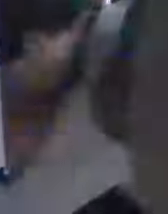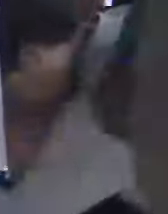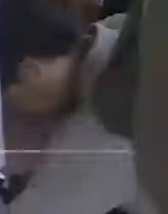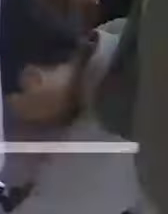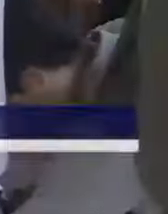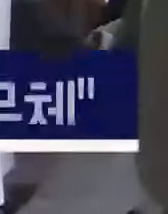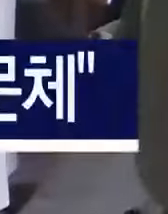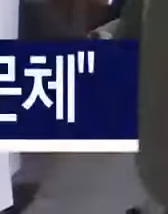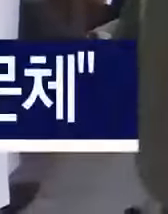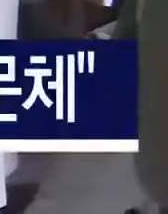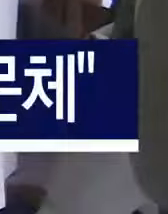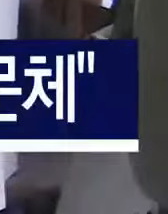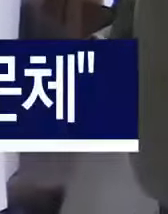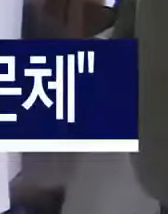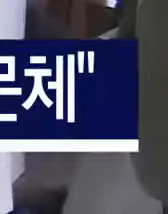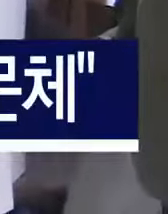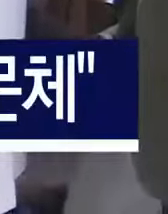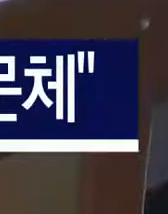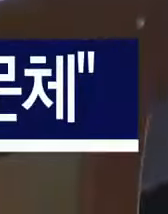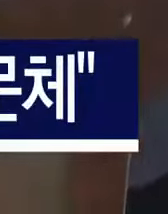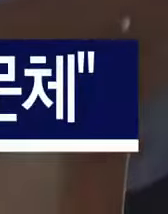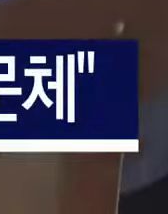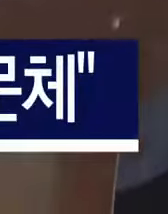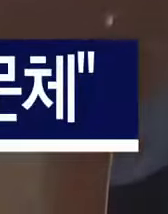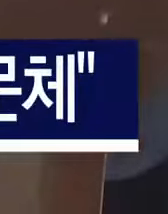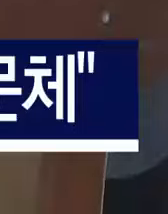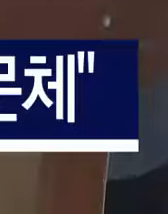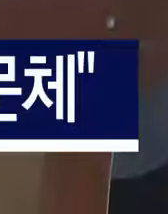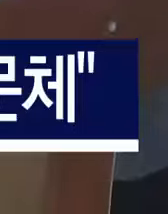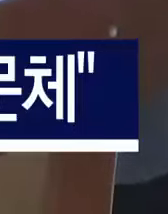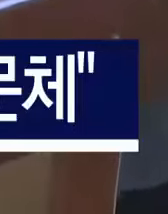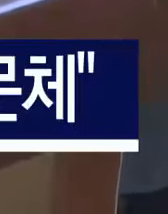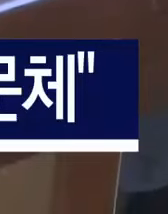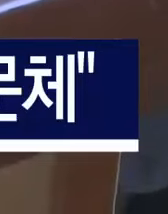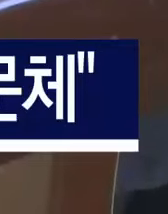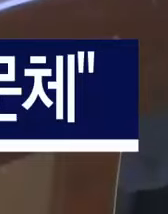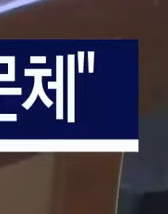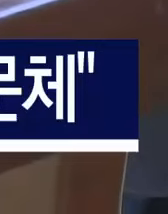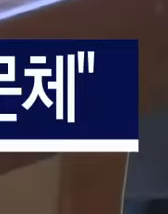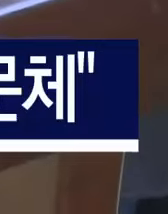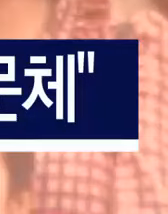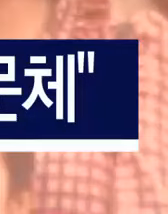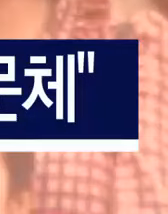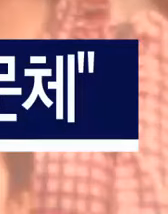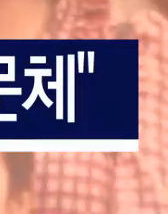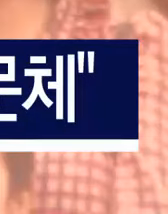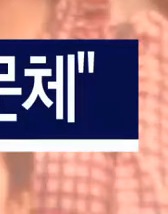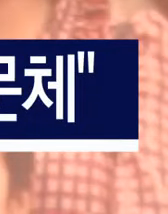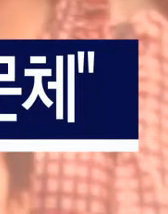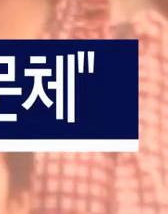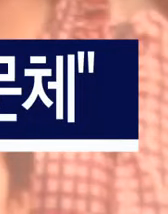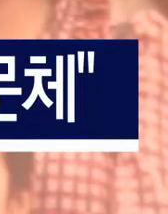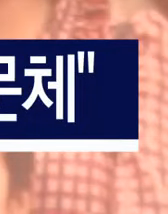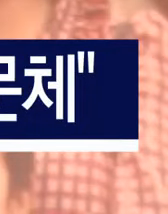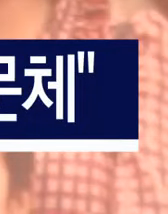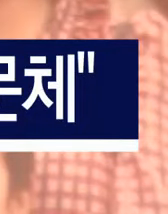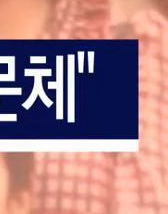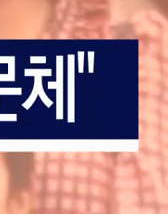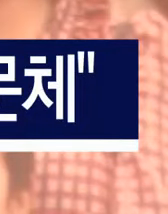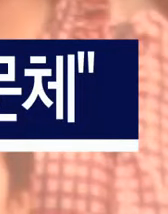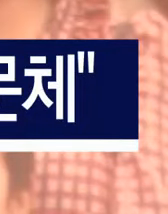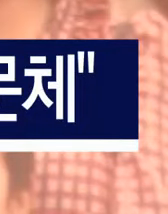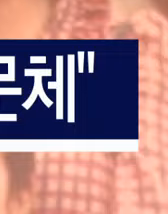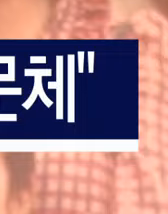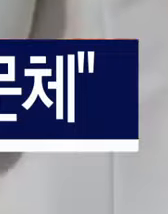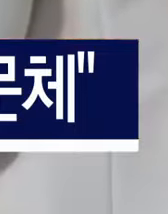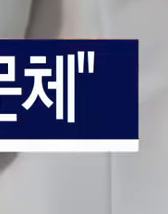환영했습니다 한강의 아버지 한승원 작가는 딸의 노벨상 수상을 처음에는 믿지 못했다고 말했습니다 한승원 작가는